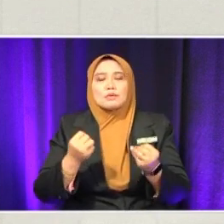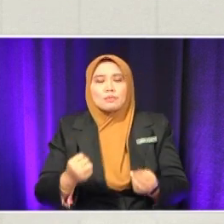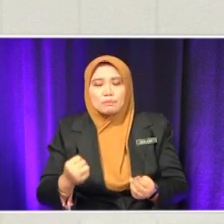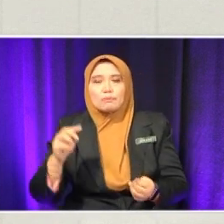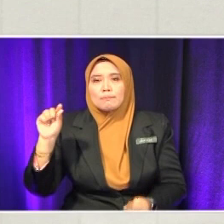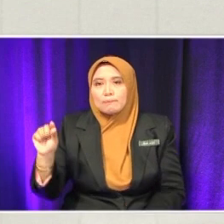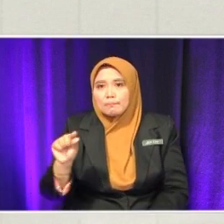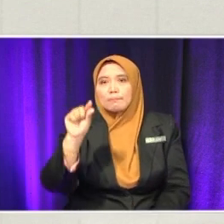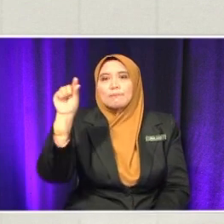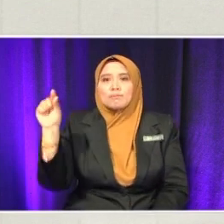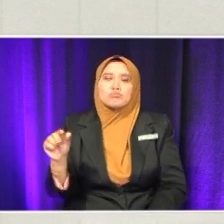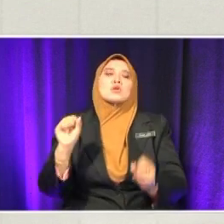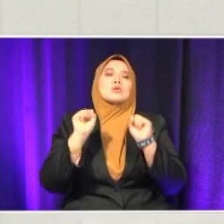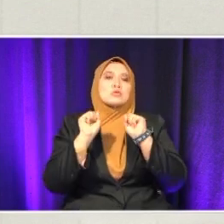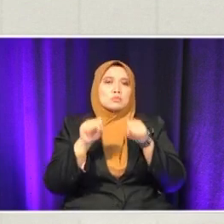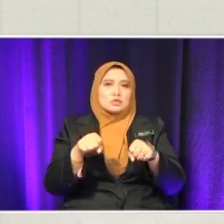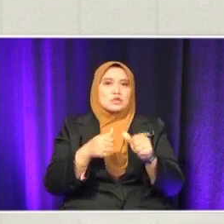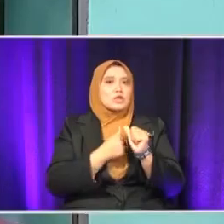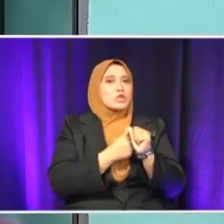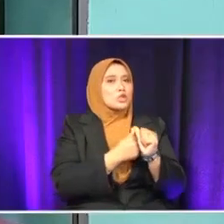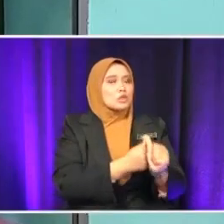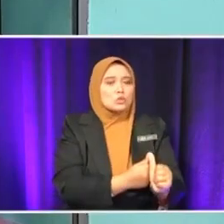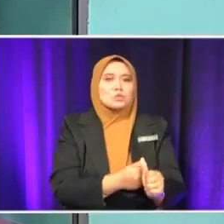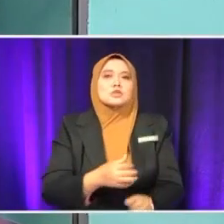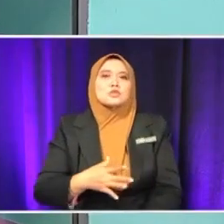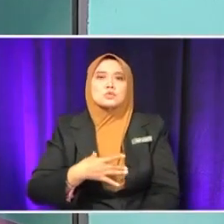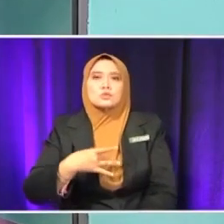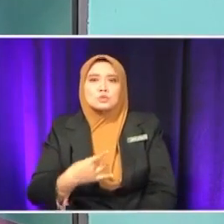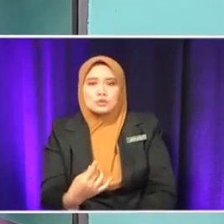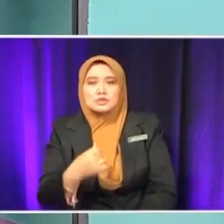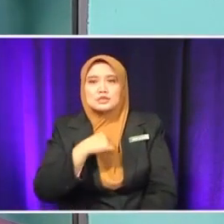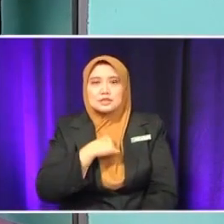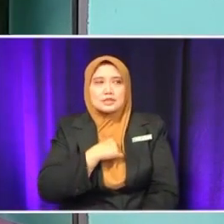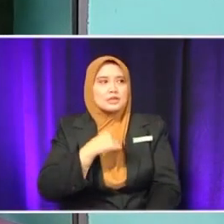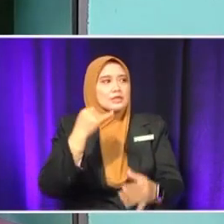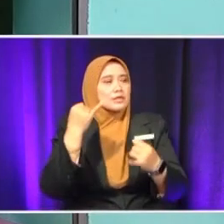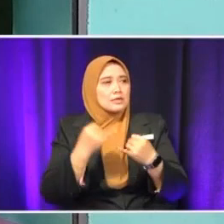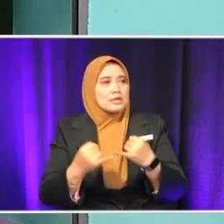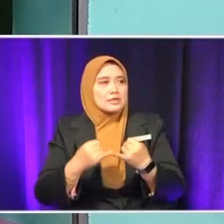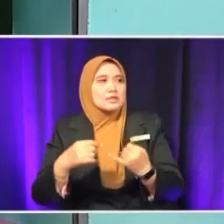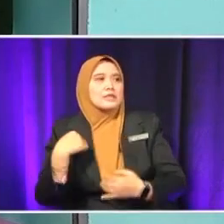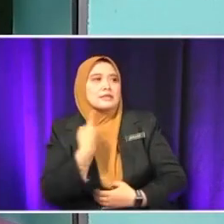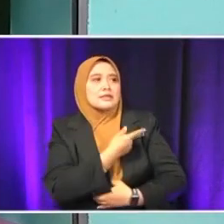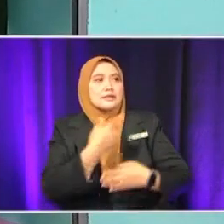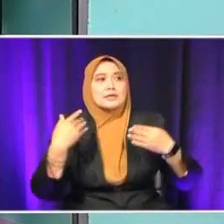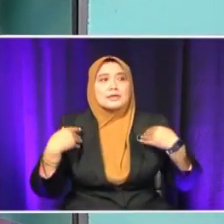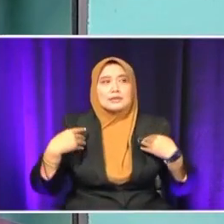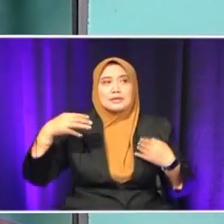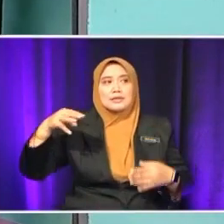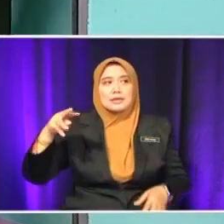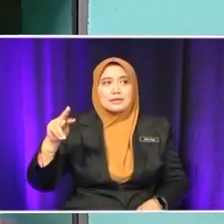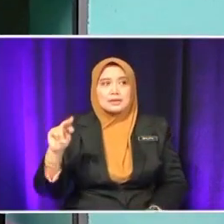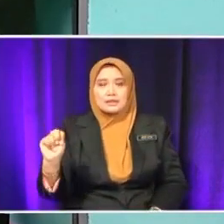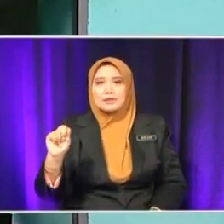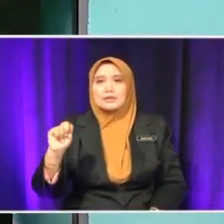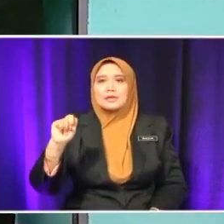eh? Boleh. Okay. Tak ada masalah. Dua-dua pun boleh. Dan akhir sekali kita ada NJ. Jadi N ke